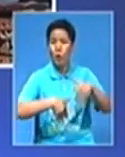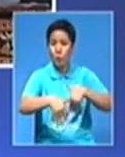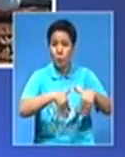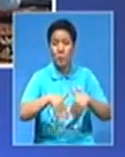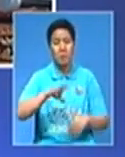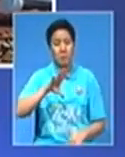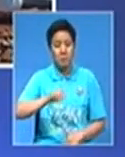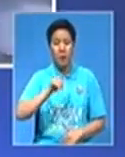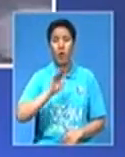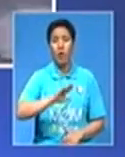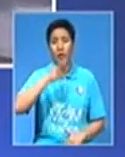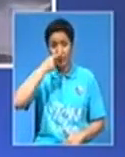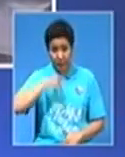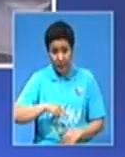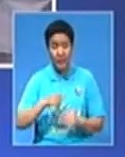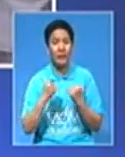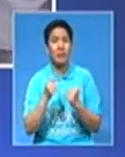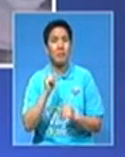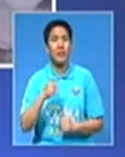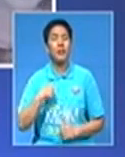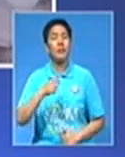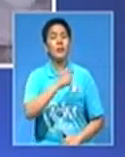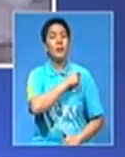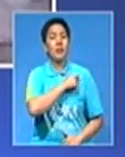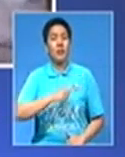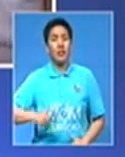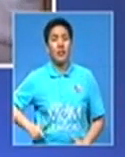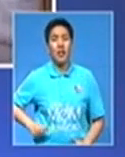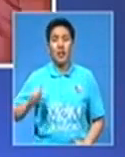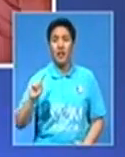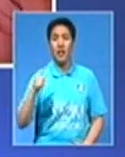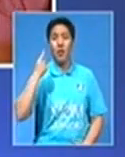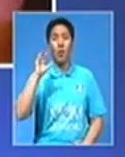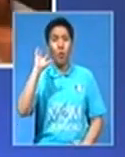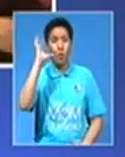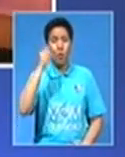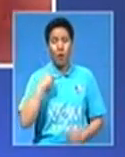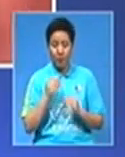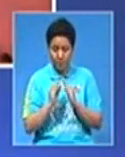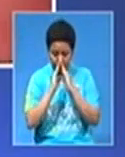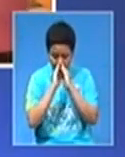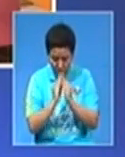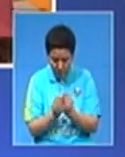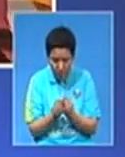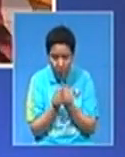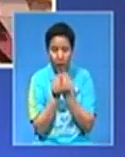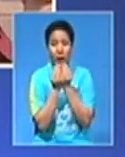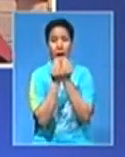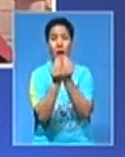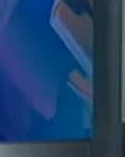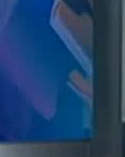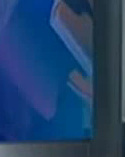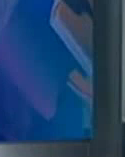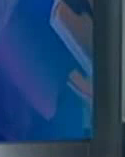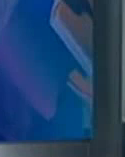ดนตรีพื้นเมืองถึงนับว่าทรงเป็นเจ้าหญิงพระองค์แรกของโลกที่ทรงรับการทูลเกล้าถวายรางวัลดังกล่าวนะครับที่ส